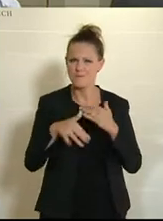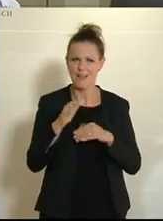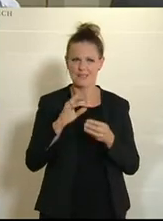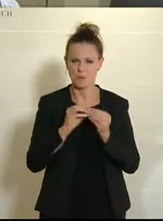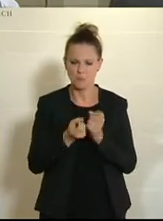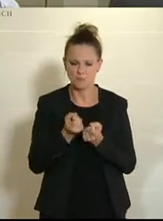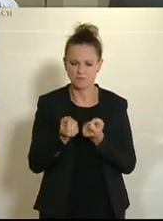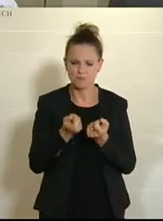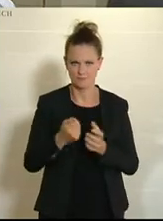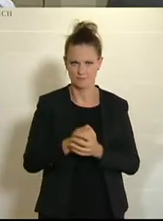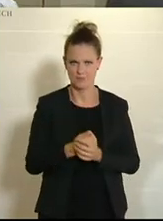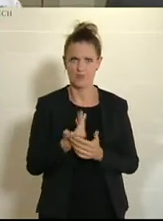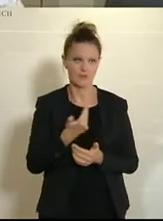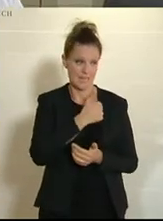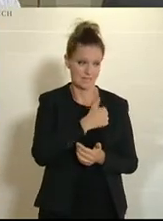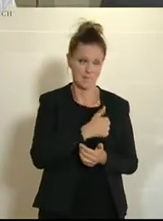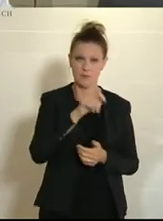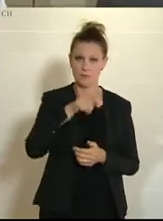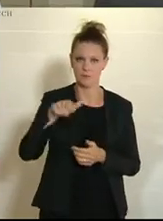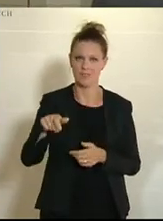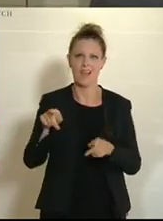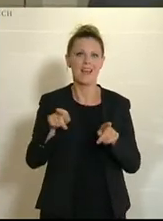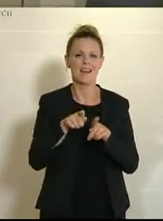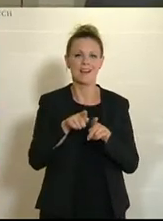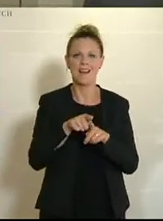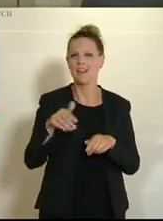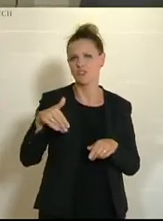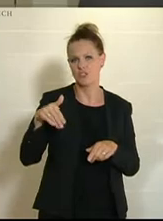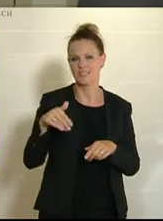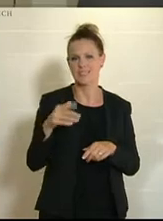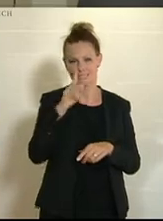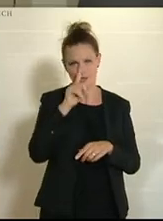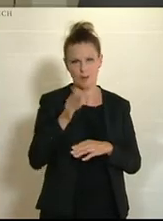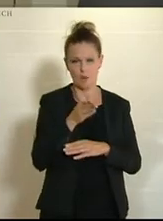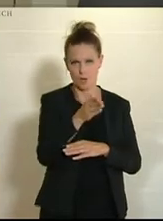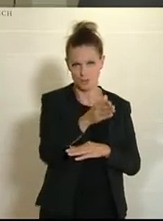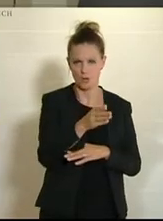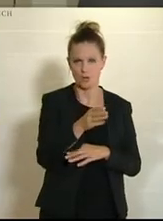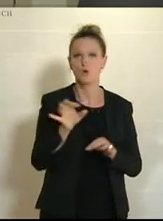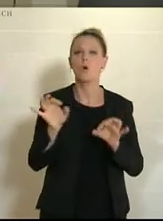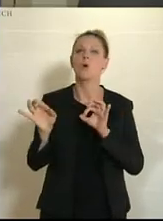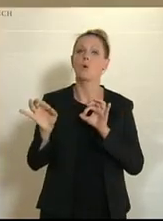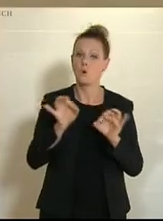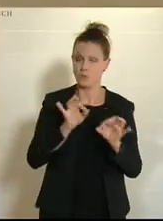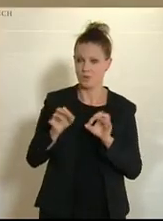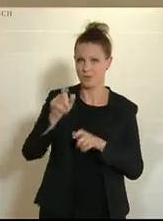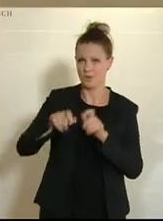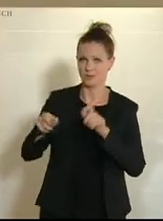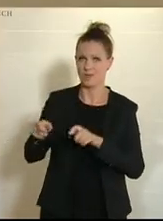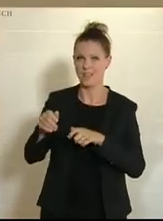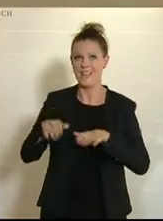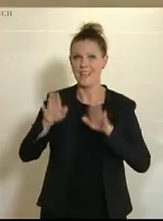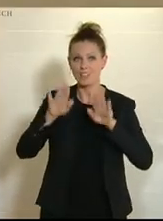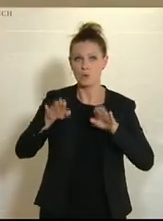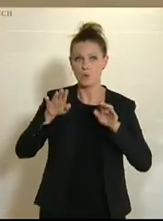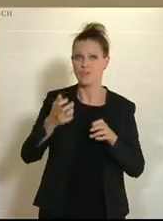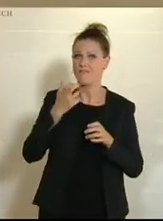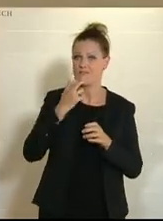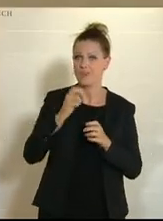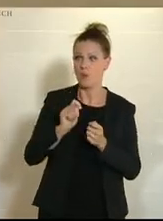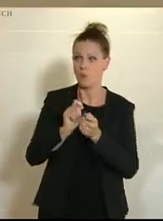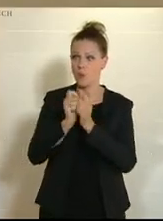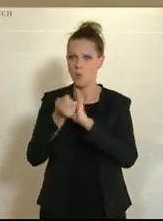sind einerseits Menschen mit einer gleichgeschlechtlichen sexuellen Orientierung und andererseits Menschen, die sich vom Islam einer anderen